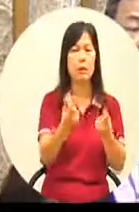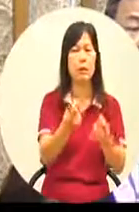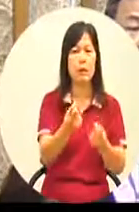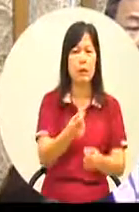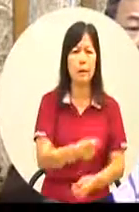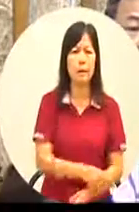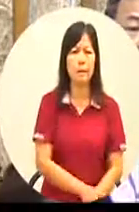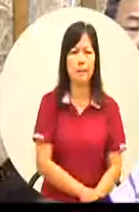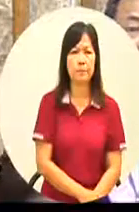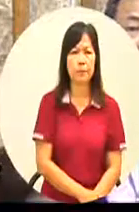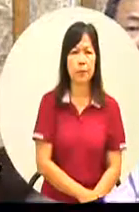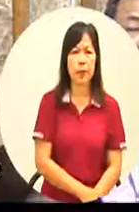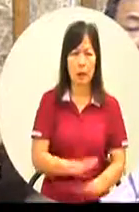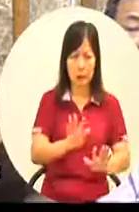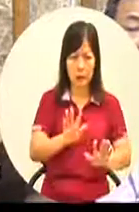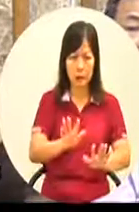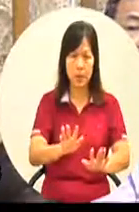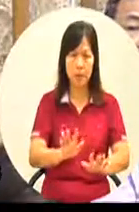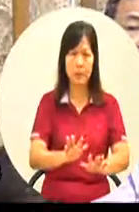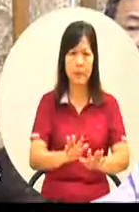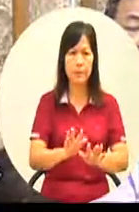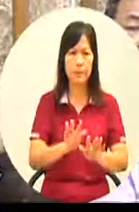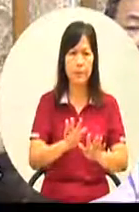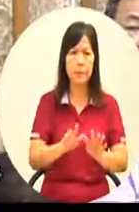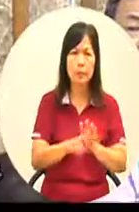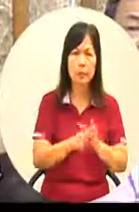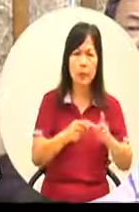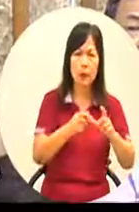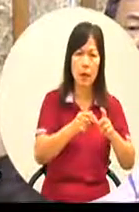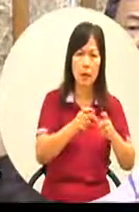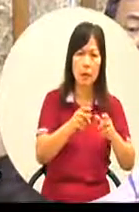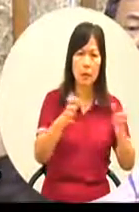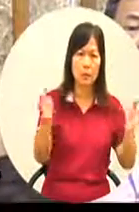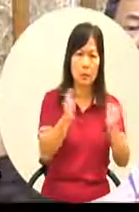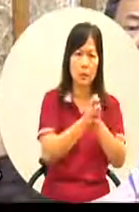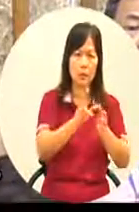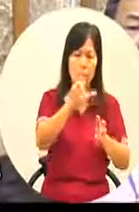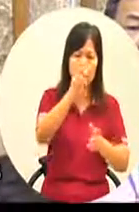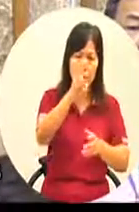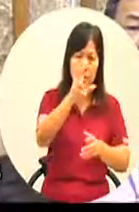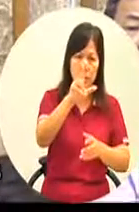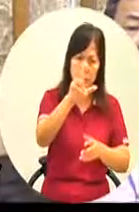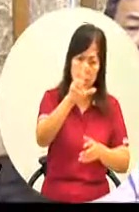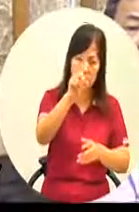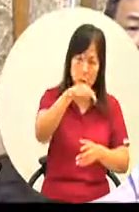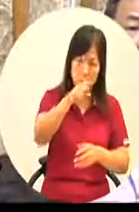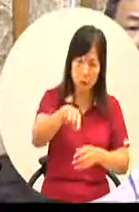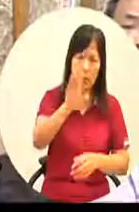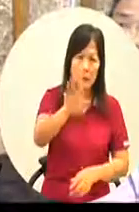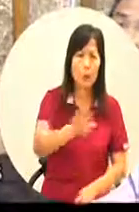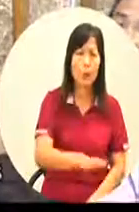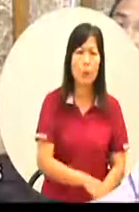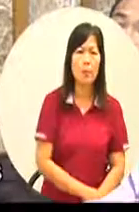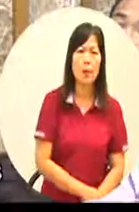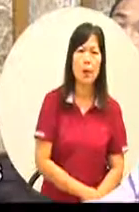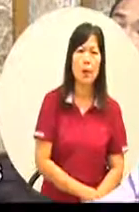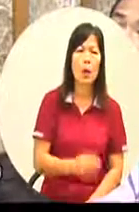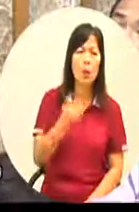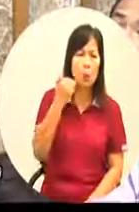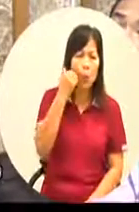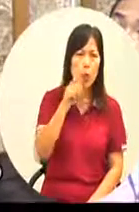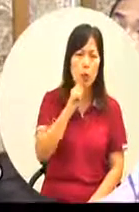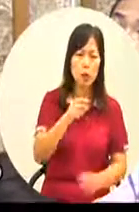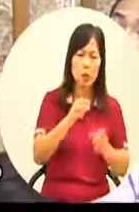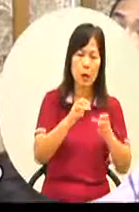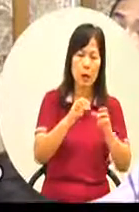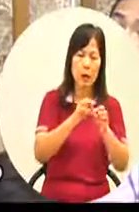那目前伊区公所的编制拢总有77个啦，吼。那你啊，如果真若讲啊，做经建